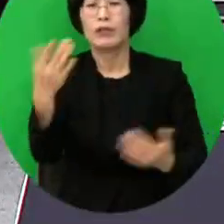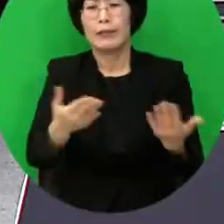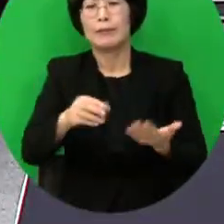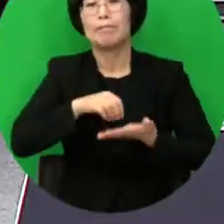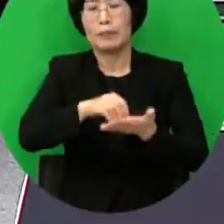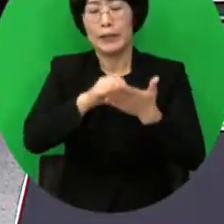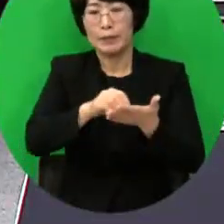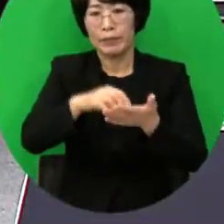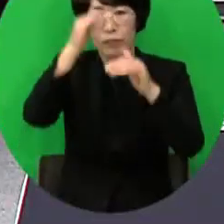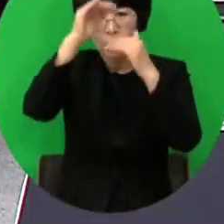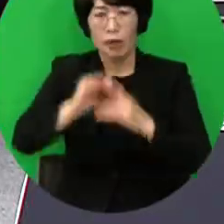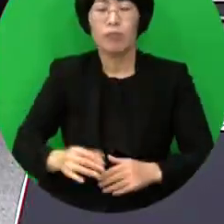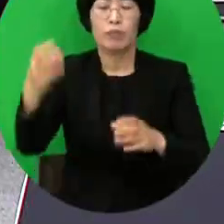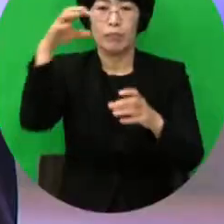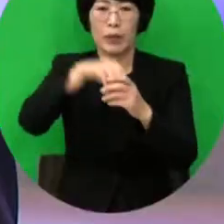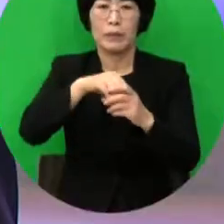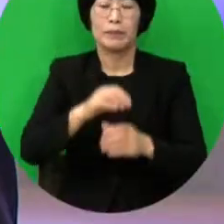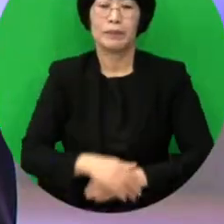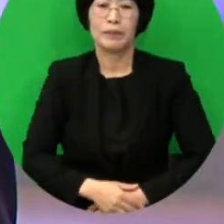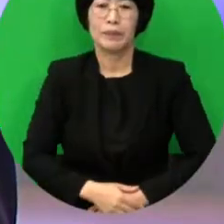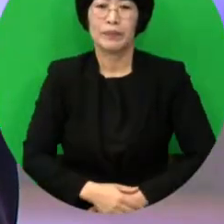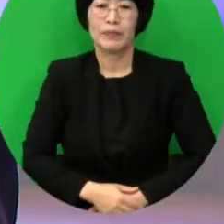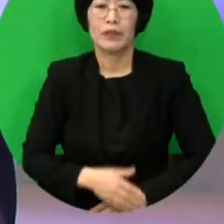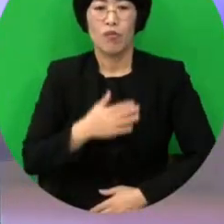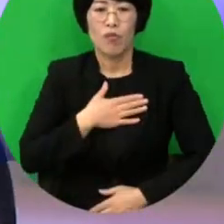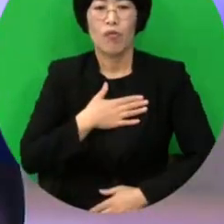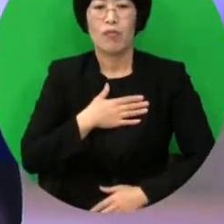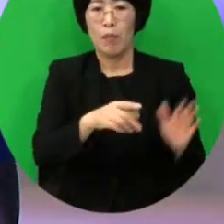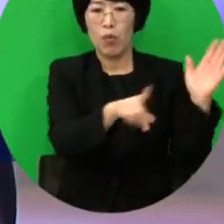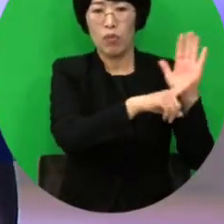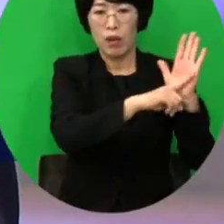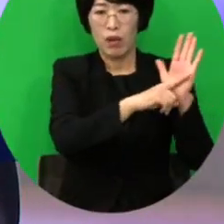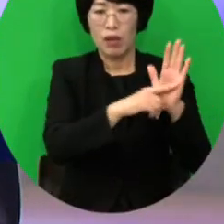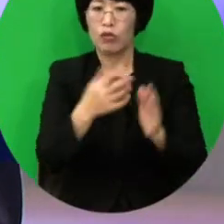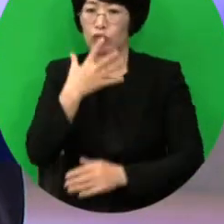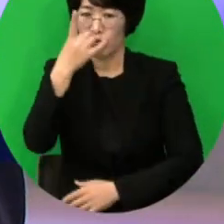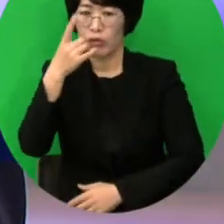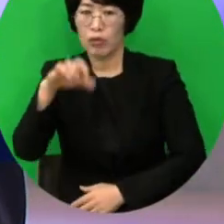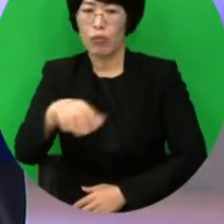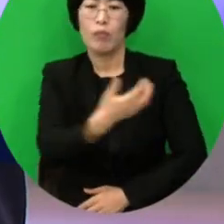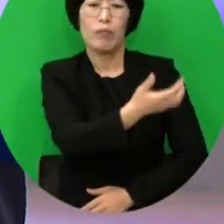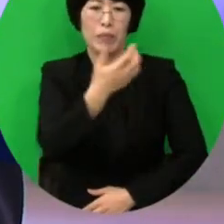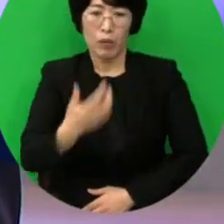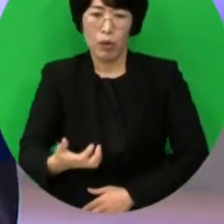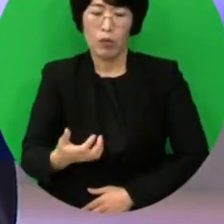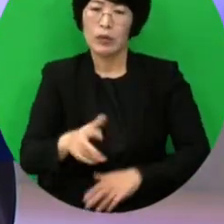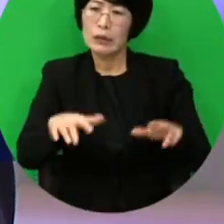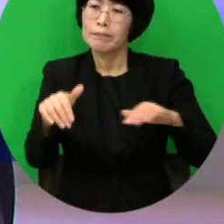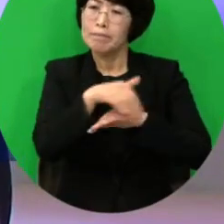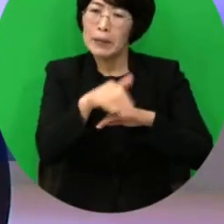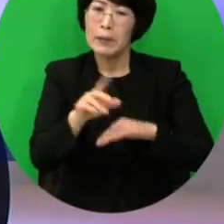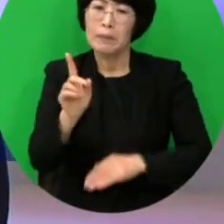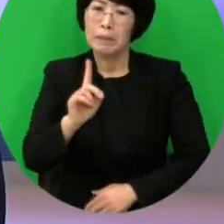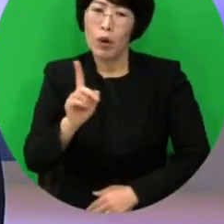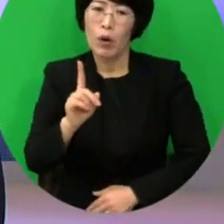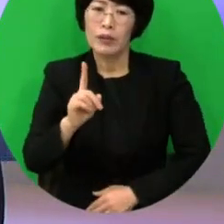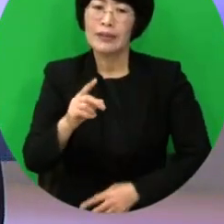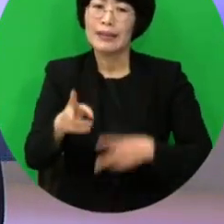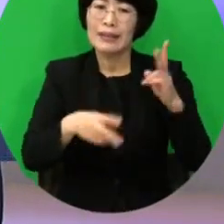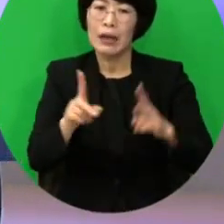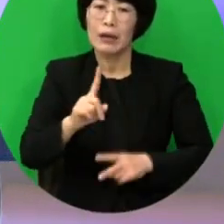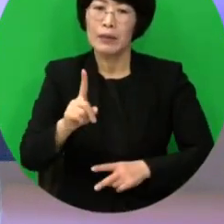채용하는 내용도 담겼습니다. 저희가 이제 본점을 여기로 옮기는 거고 본사를 옮기는 거고 저희가 지금